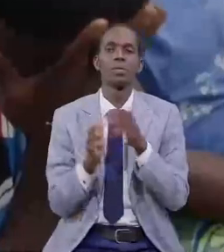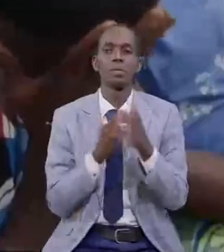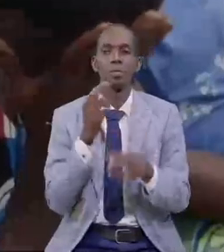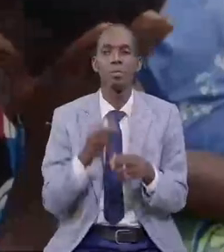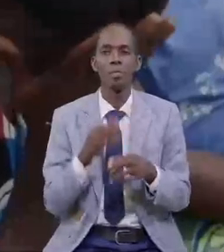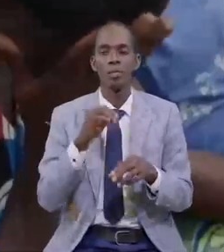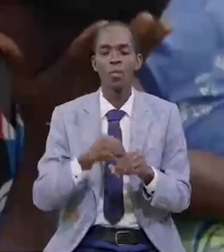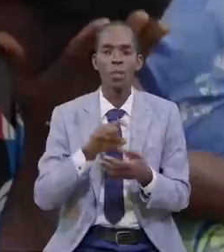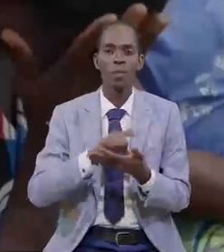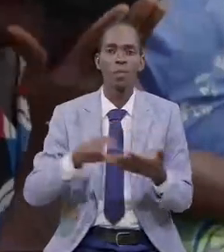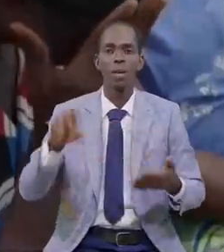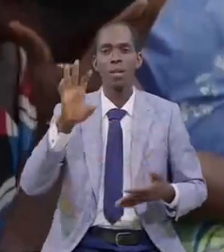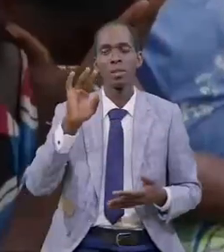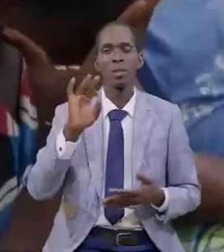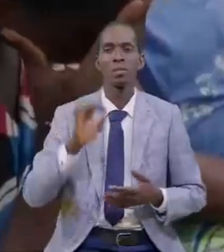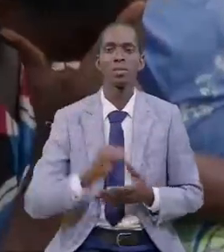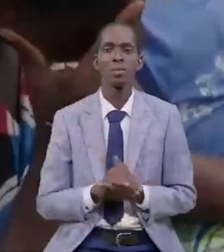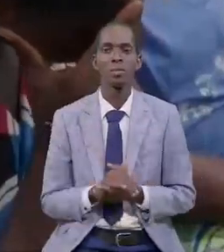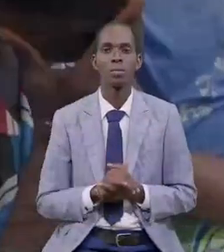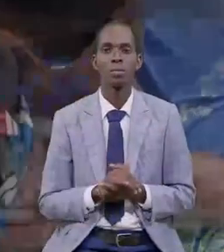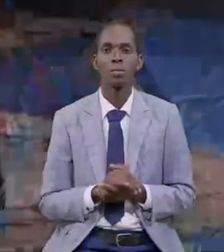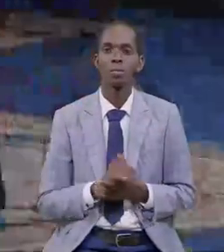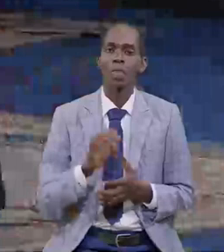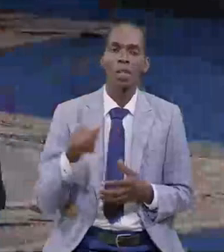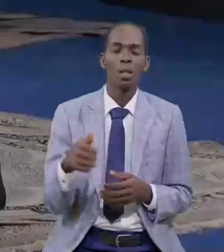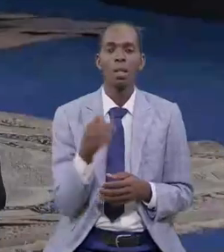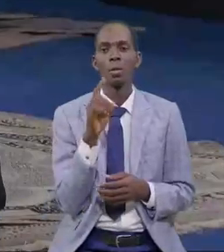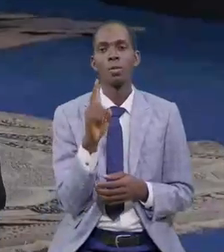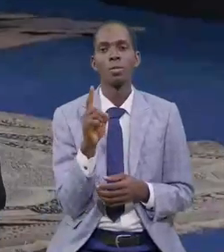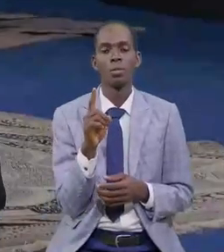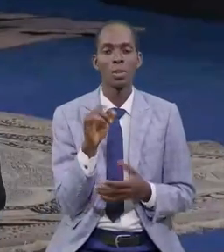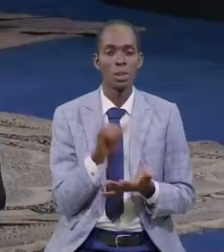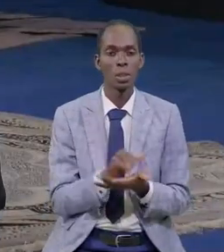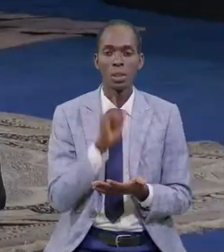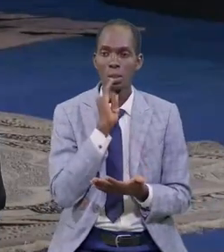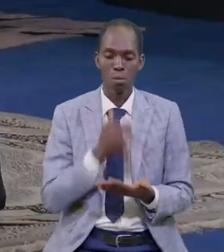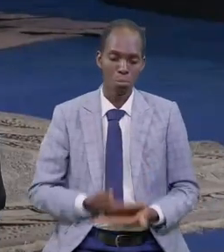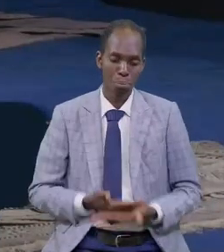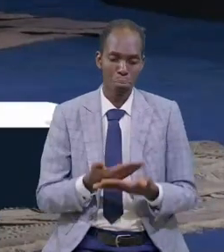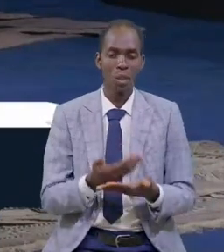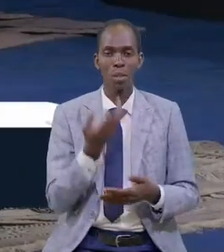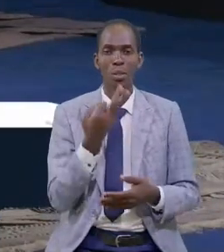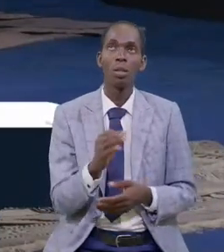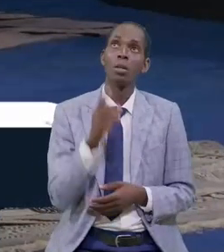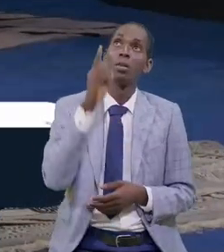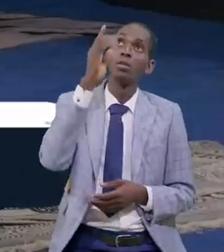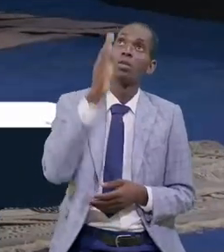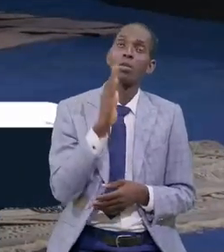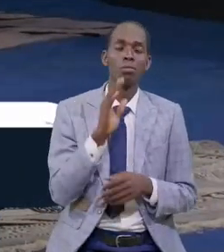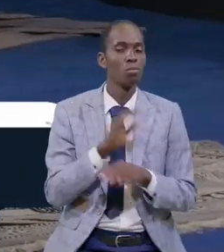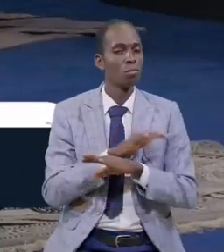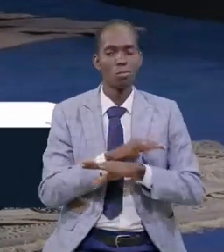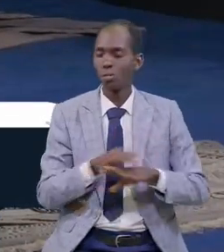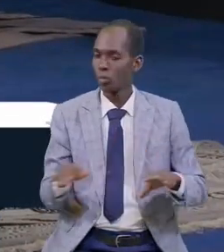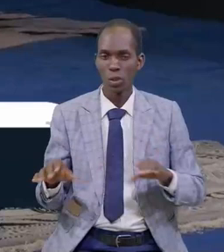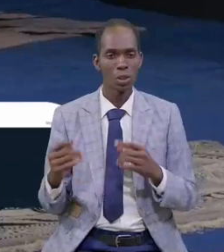verset 9 quiconque est né de Dieu ne pratique pas